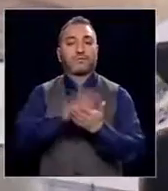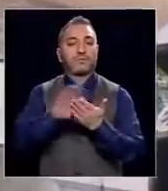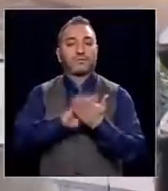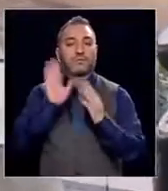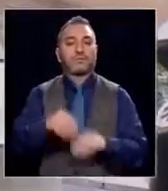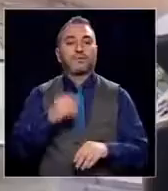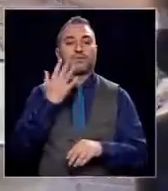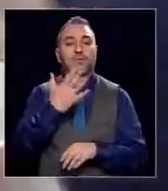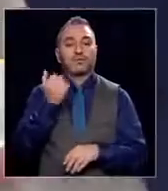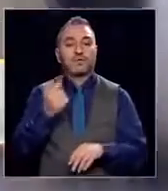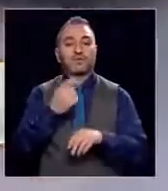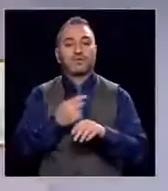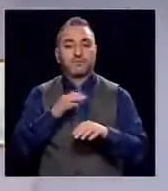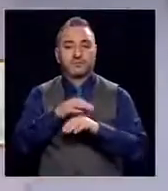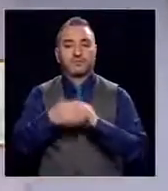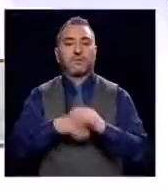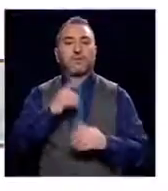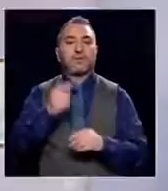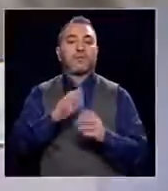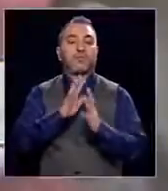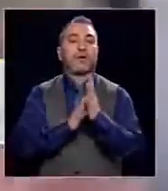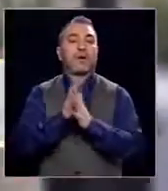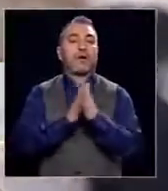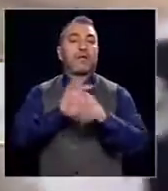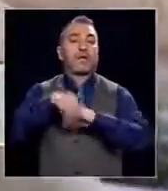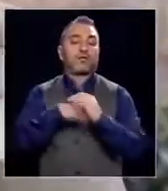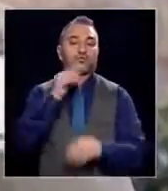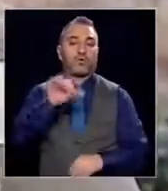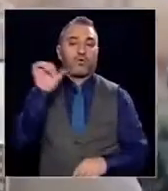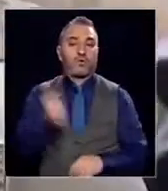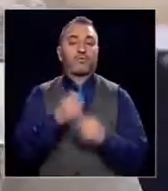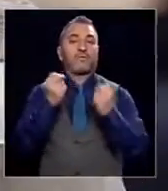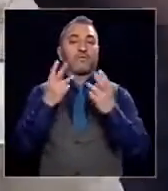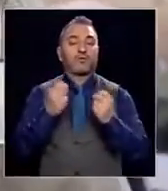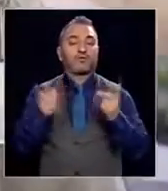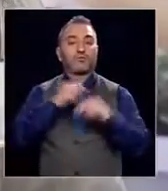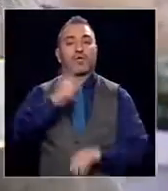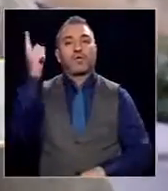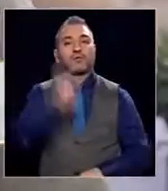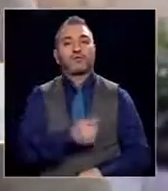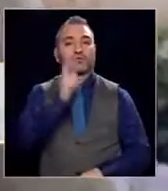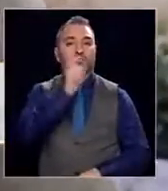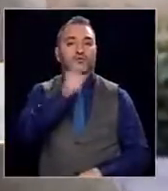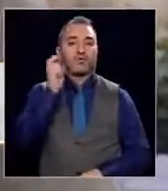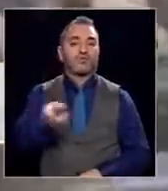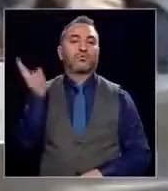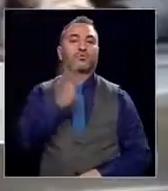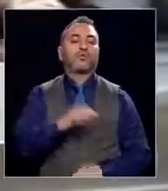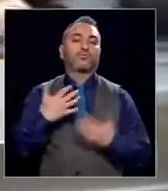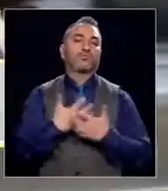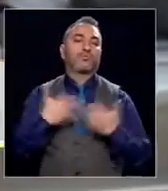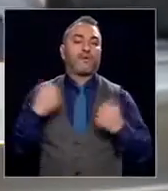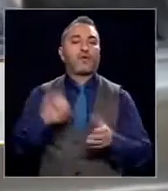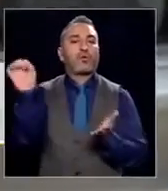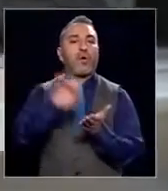saniye temas etmesi lazım. Bak şu hareket çok önemli. Bu şu anda elimdeki virüs ve bakteri %99 öldürdü. Çok güvenli bir yol.